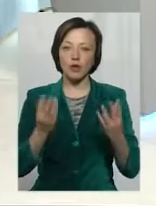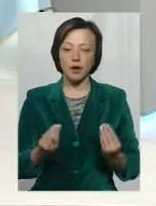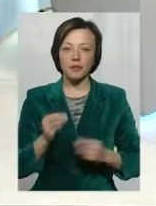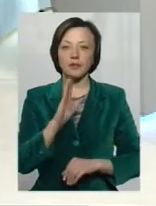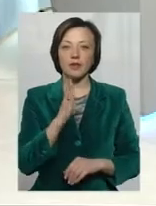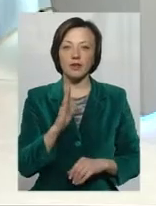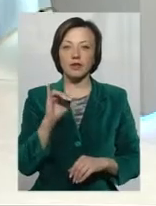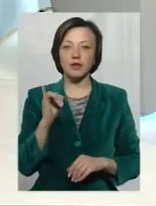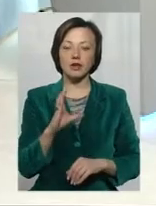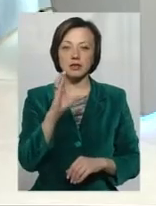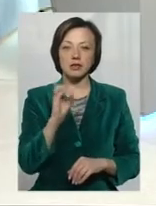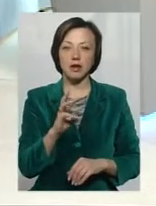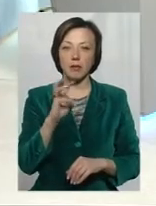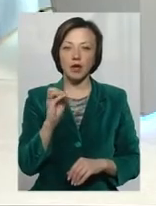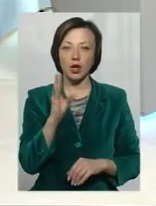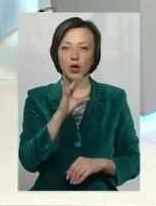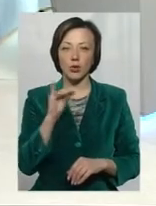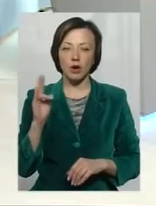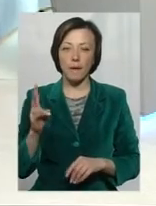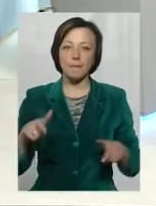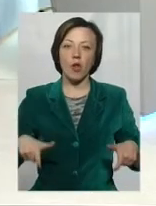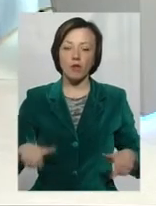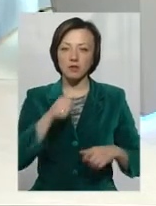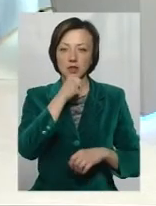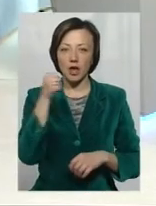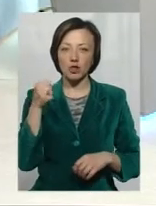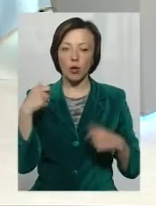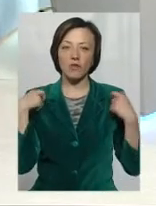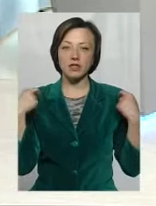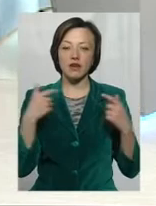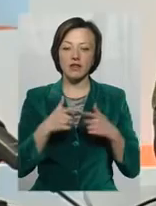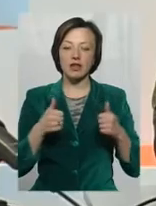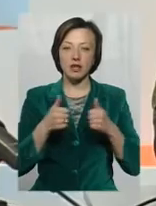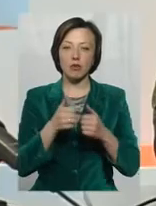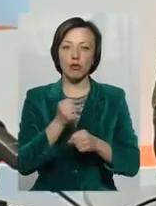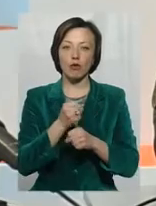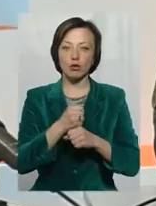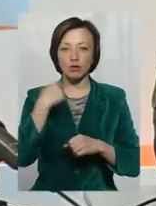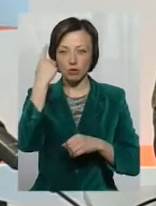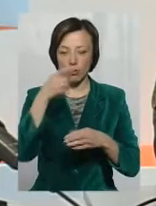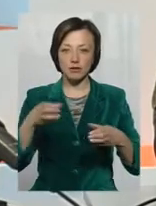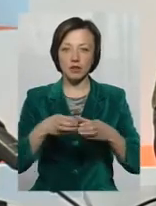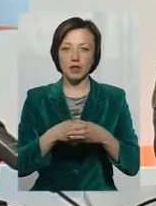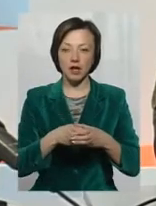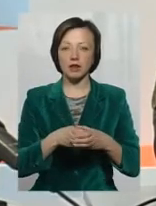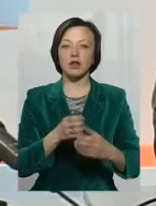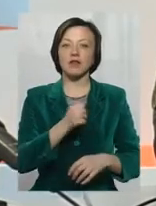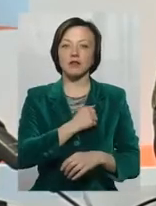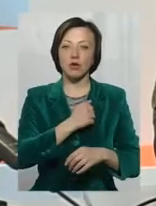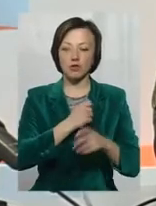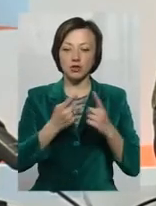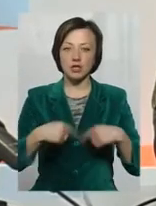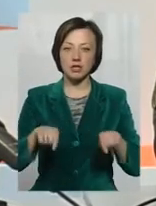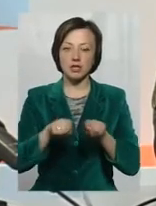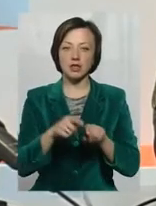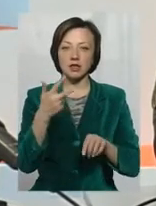пан Віктор Іванович Семенюк, полковник, старший офіцер відділення по роботі з особовим складом військової частини 3018